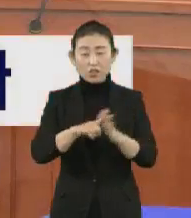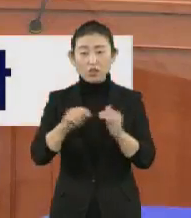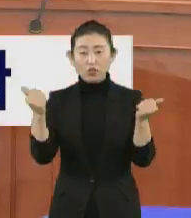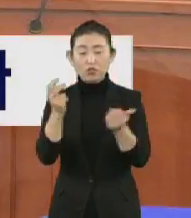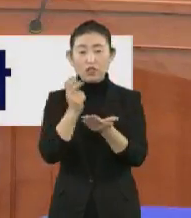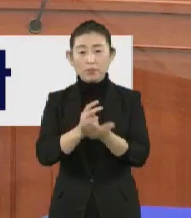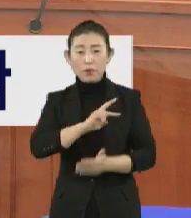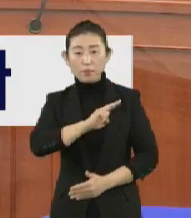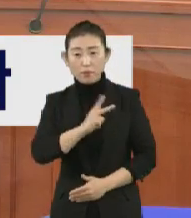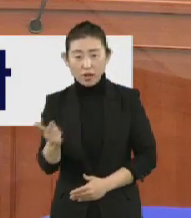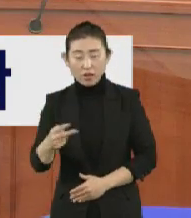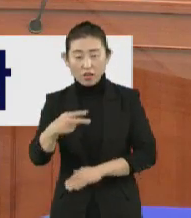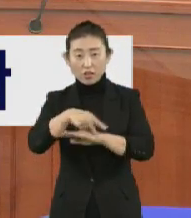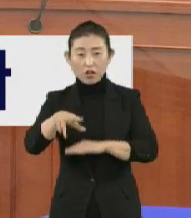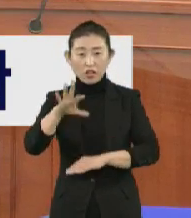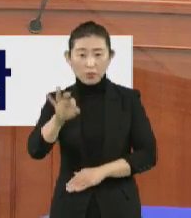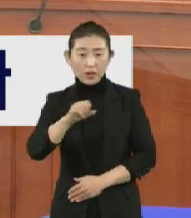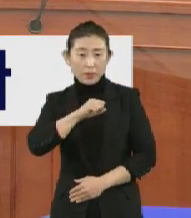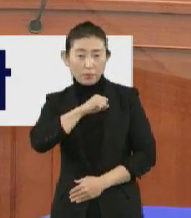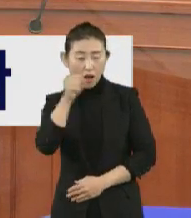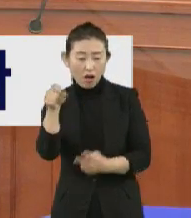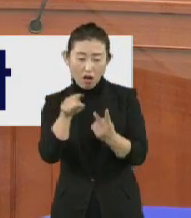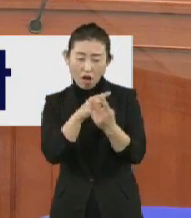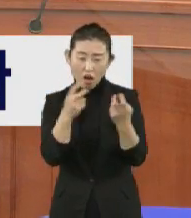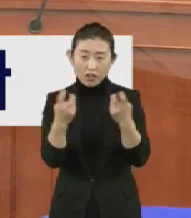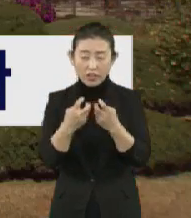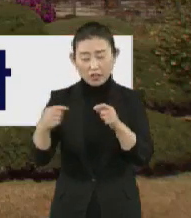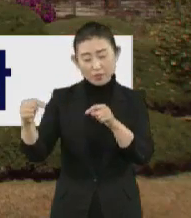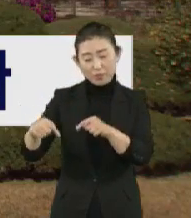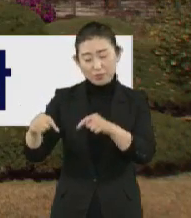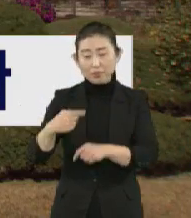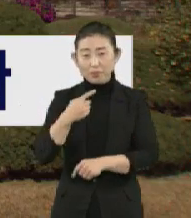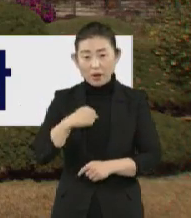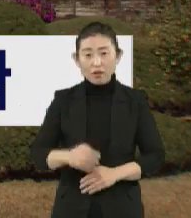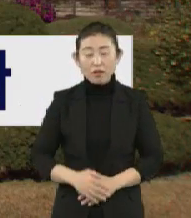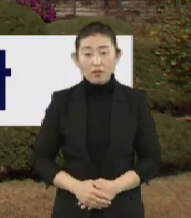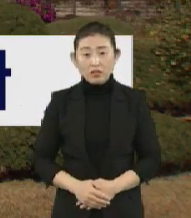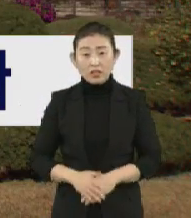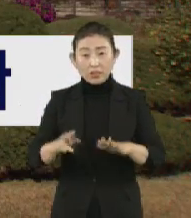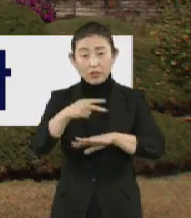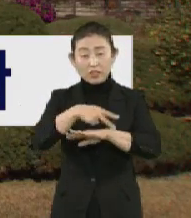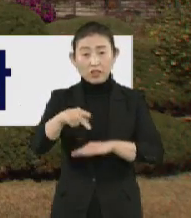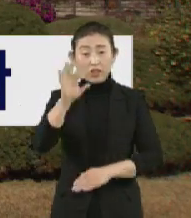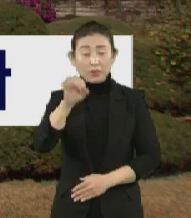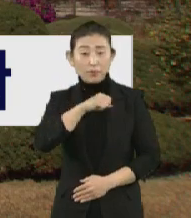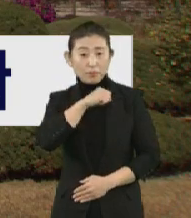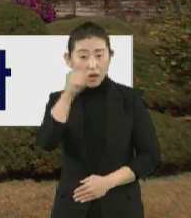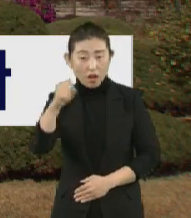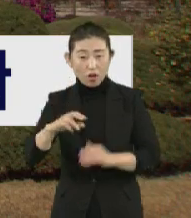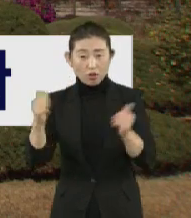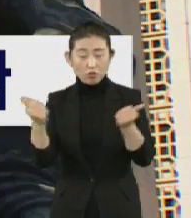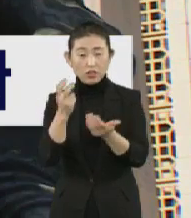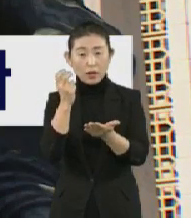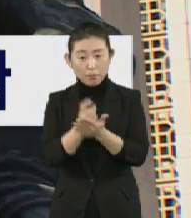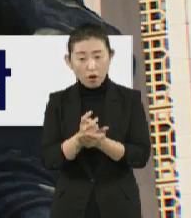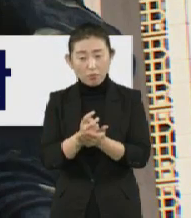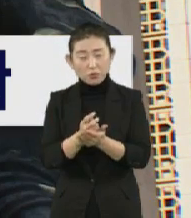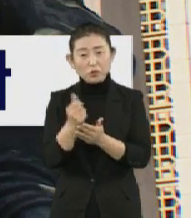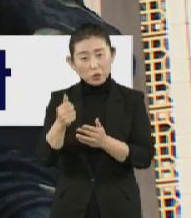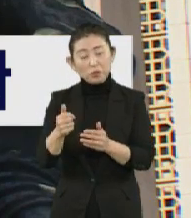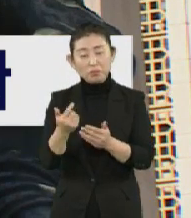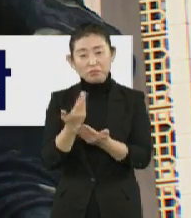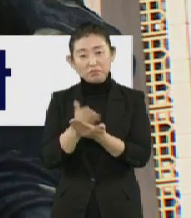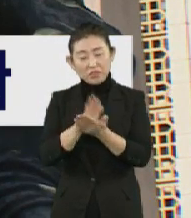국회법 개정과 설계비 반영 두 개의 키를 놓고 타진해 왔습니다. 이번 설계비 반영으로 국회법 개정이 다소